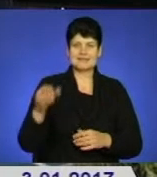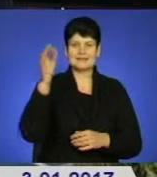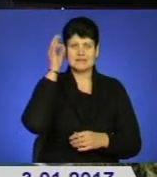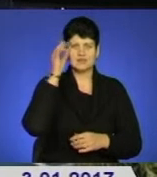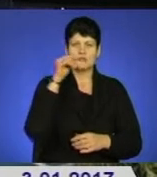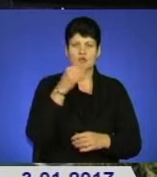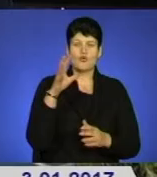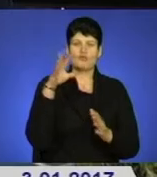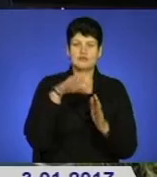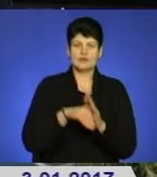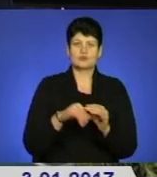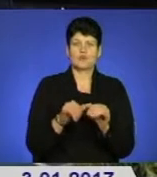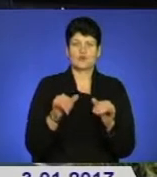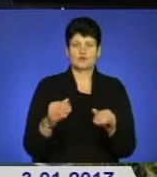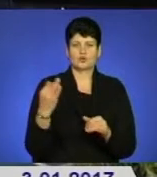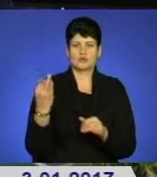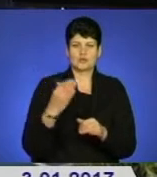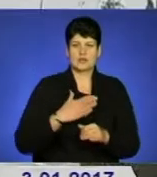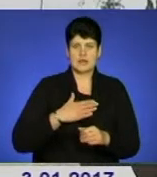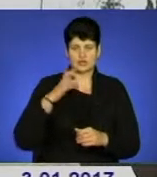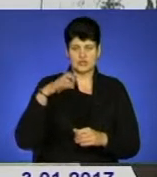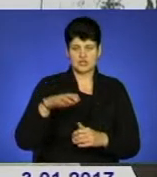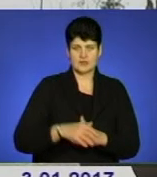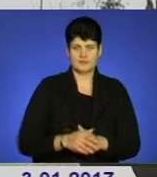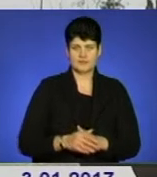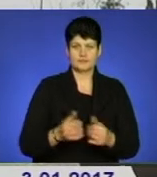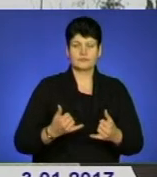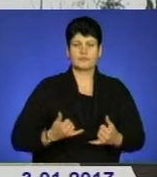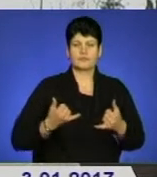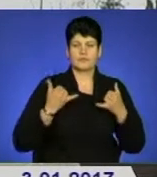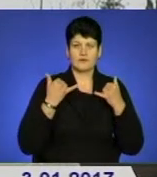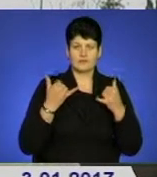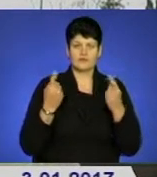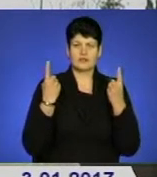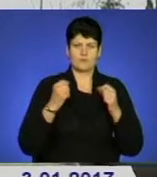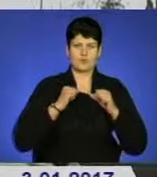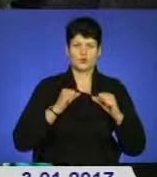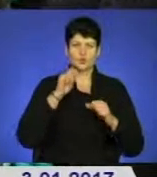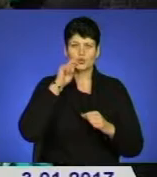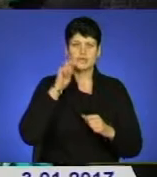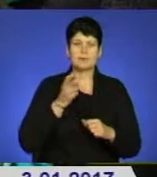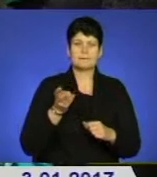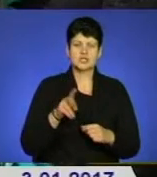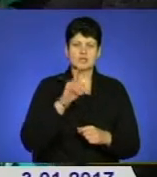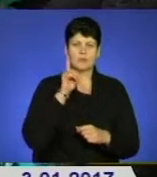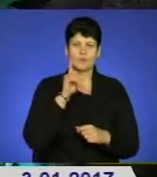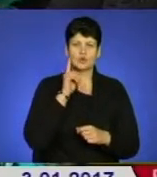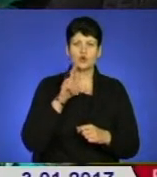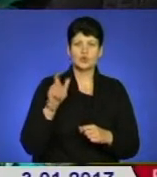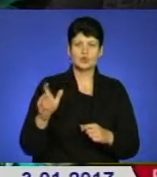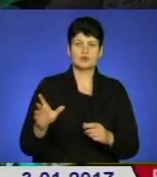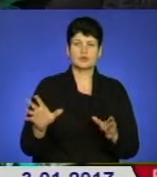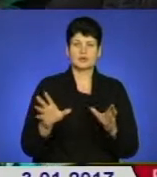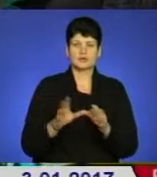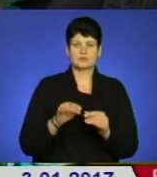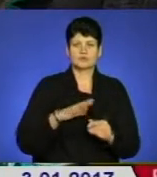в розвиток історії нашої держави. Віддати шану великому патріоту України прийшла не лише молодь, а й люди, які пройшли